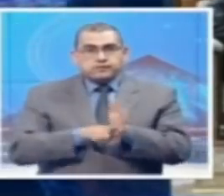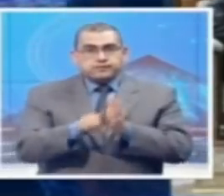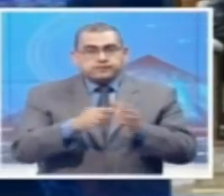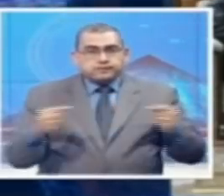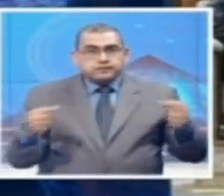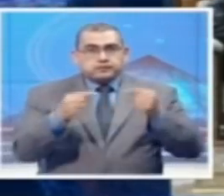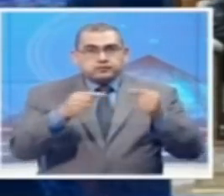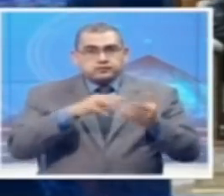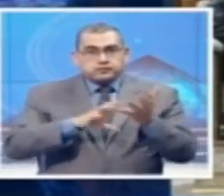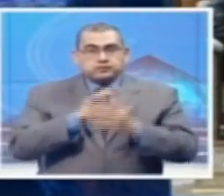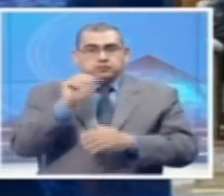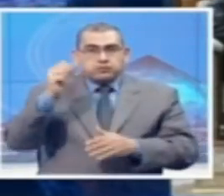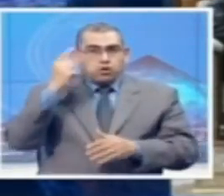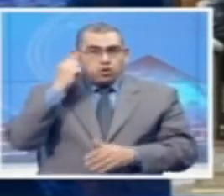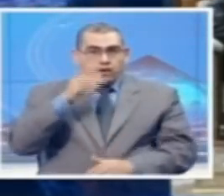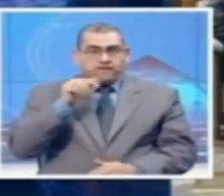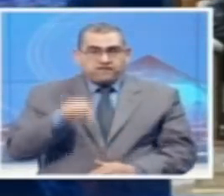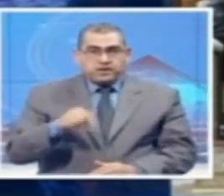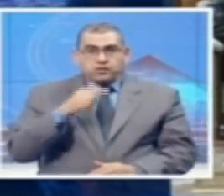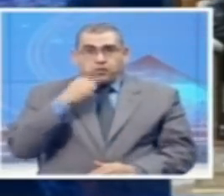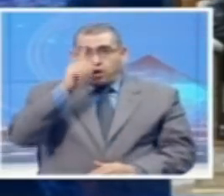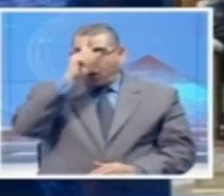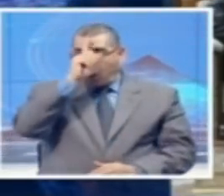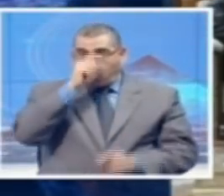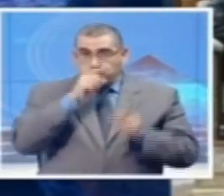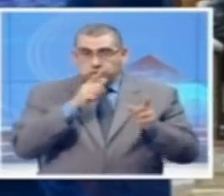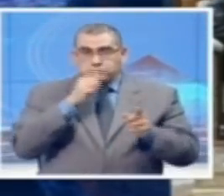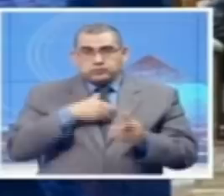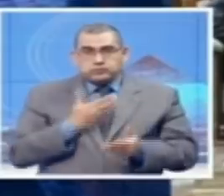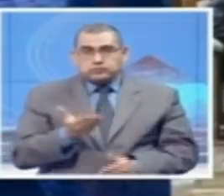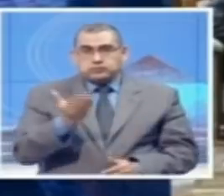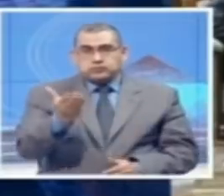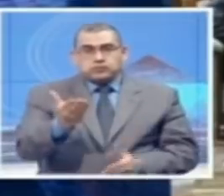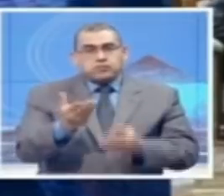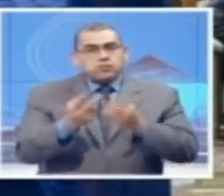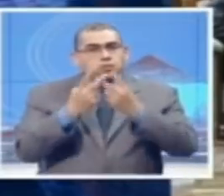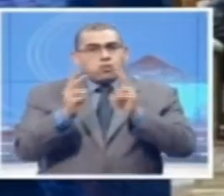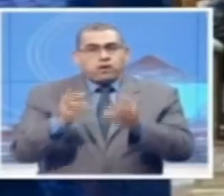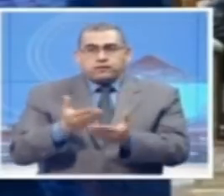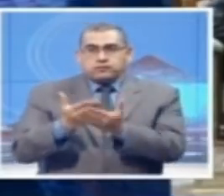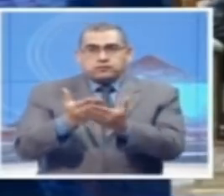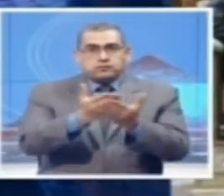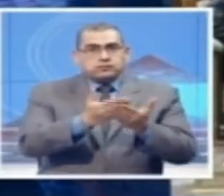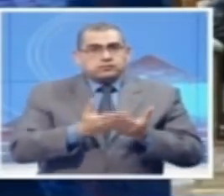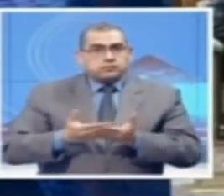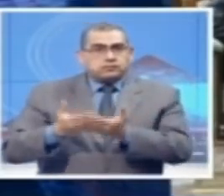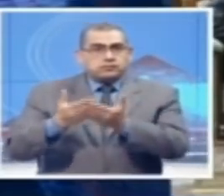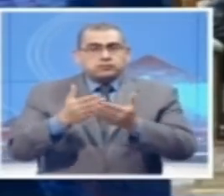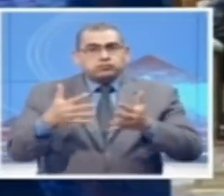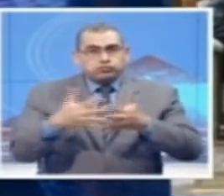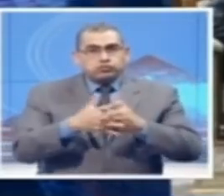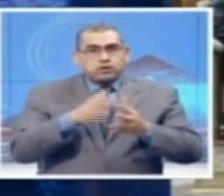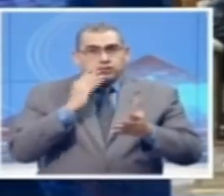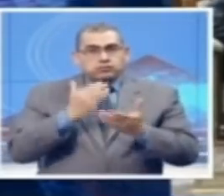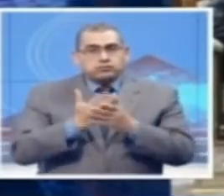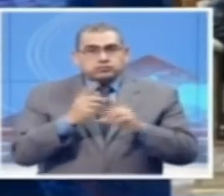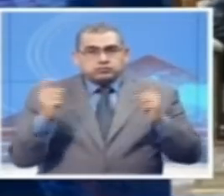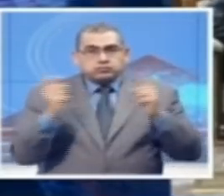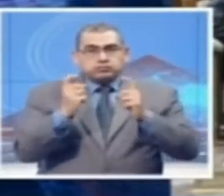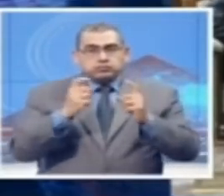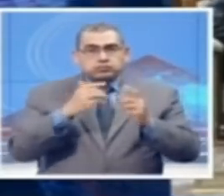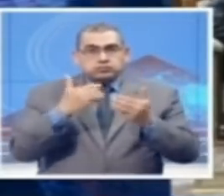مع أيديولوجيتها، مؤكدا أن الأزهر يمد يده لجميع الدول والمؤسسات للمشاركة في مجابهة